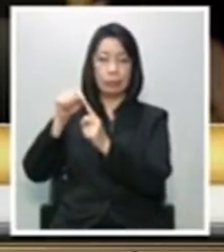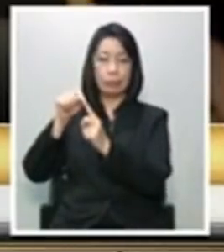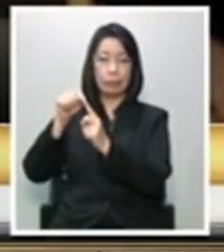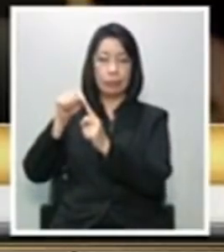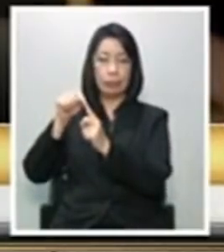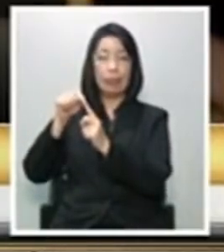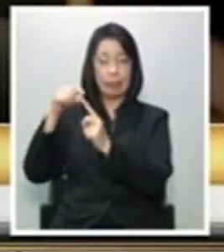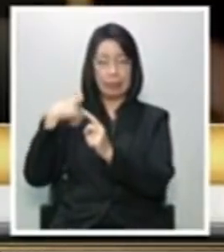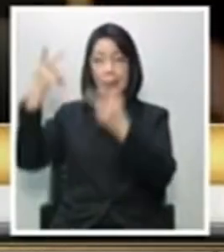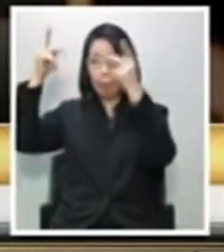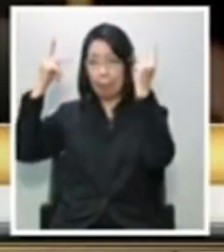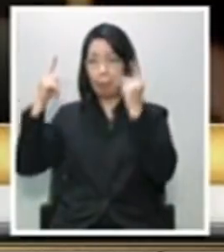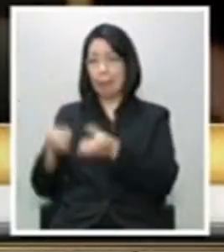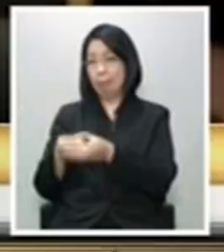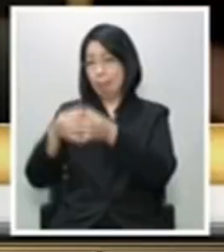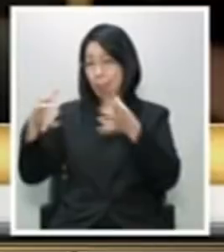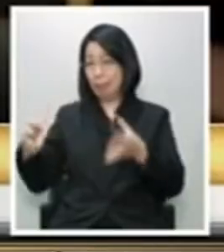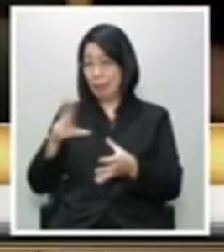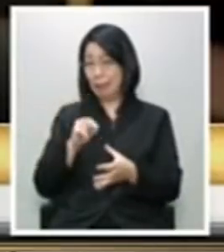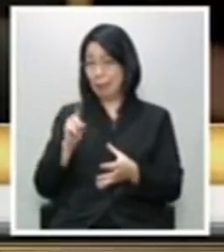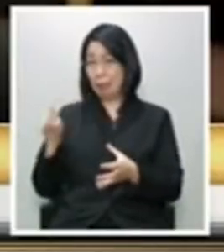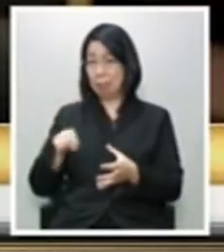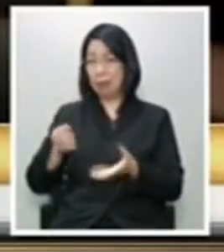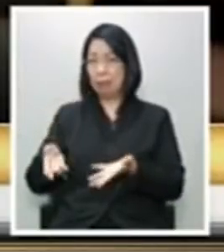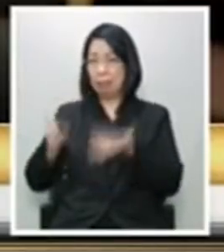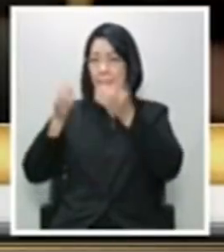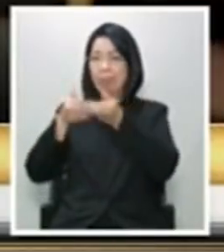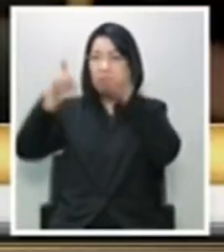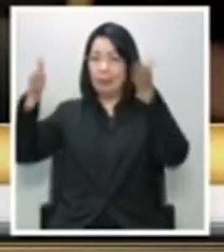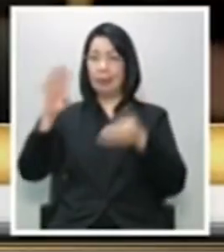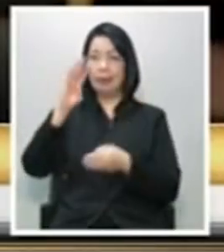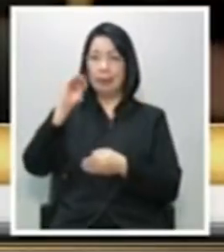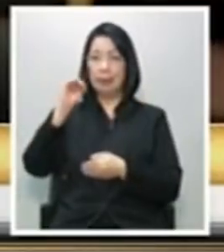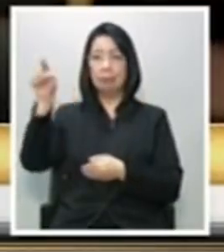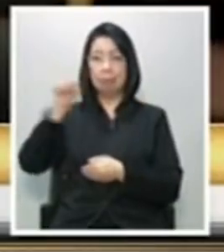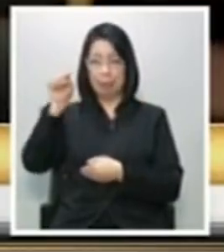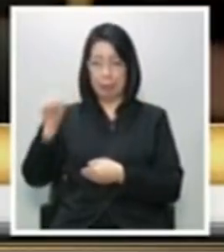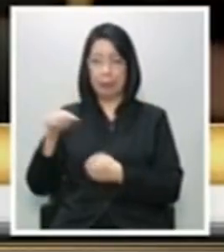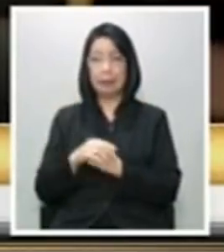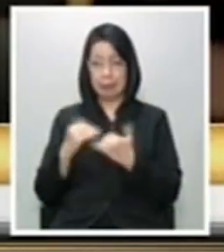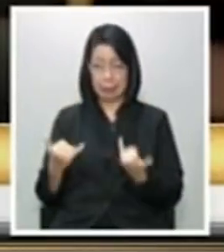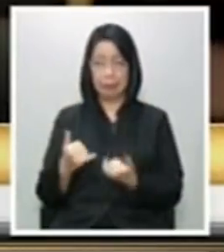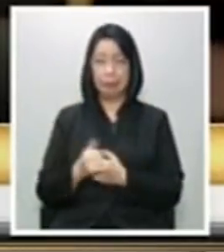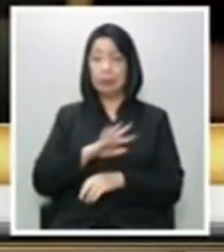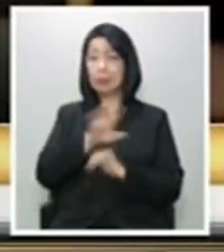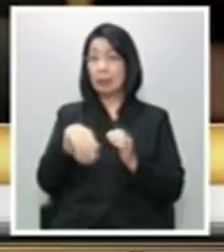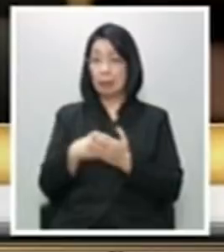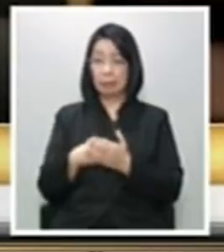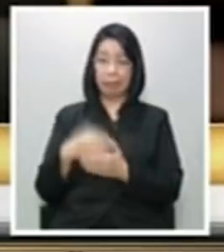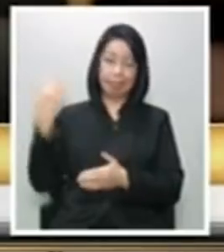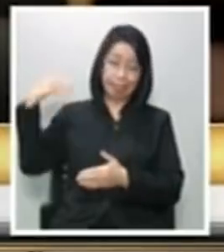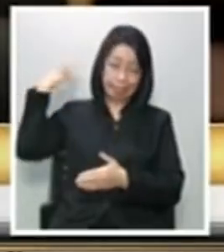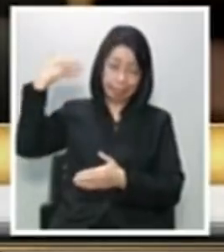ที่มีป่าเพียงแค่ 31% กลับมาเป็นที่ 40% อีกครั้งและทั้งหมดนี้คือแนวทางในอดีตของเ